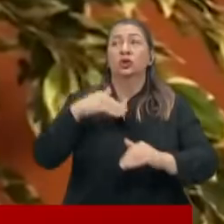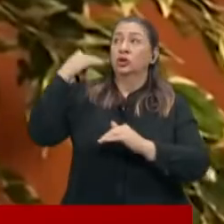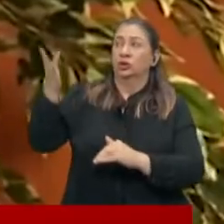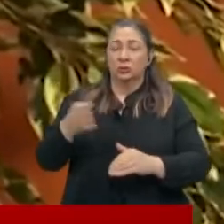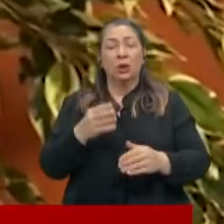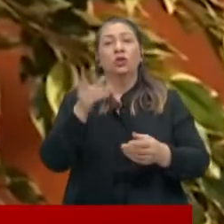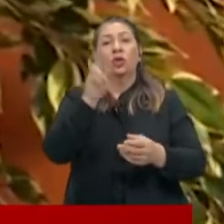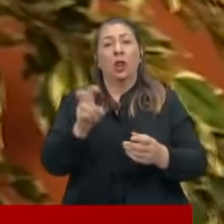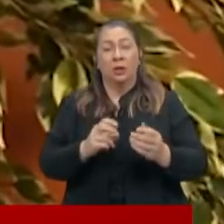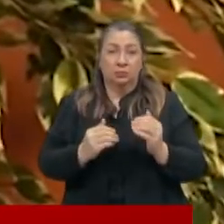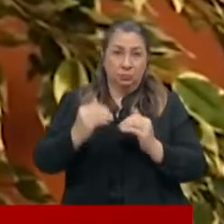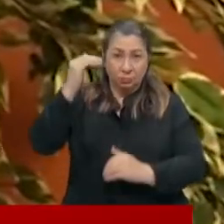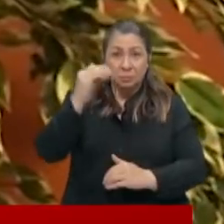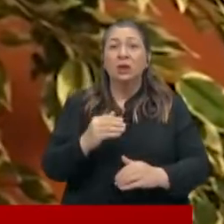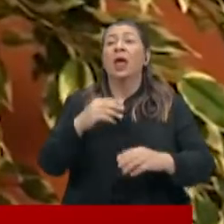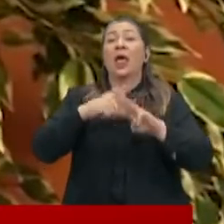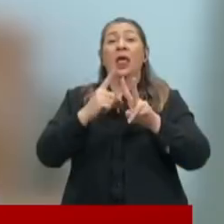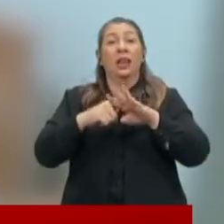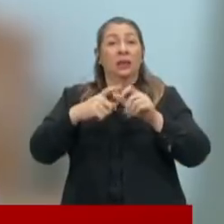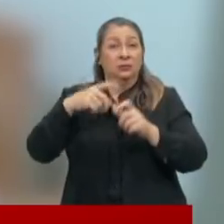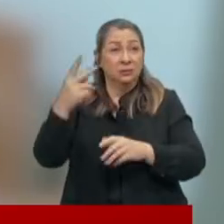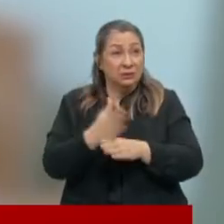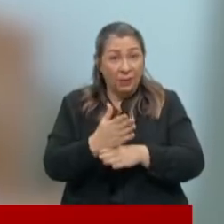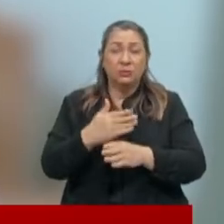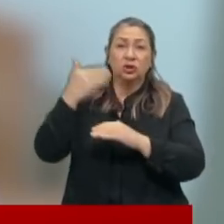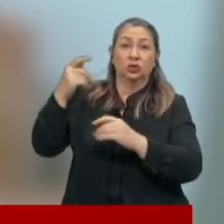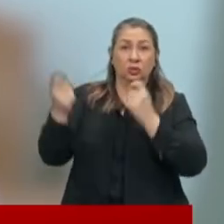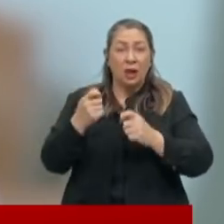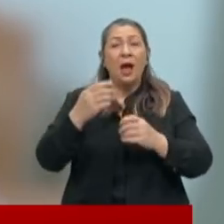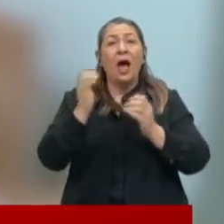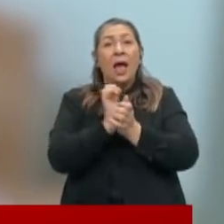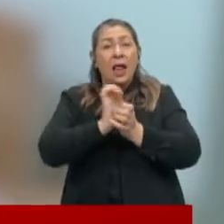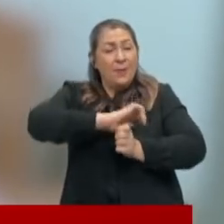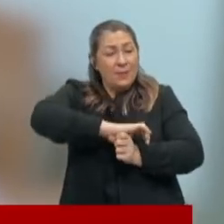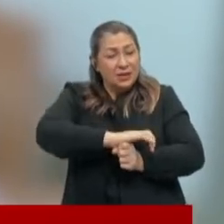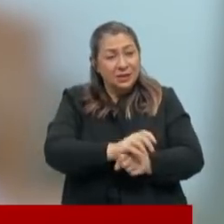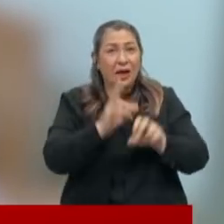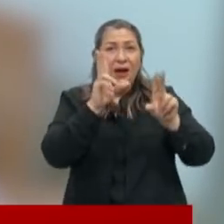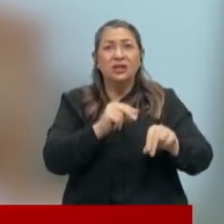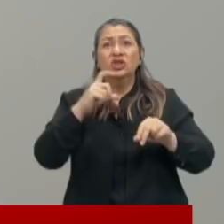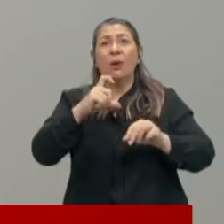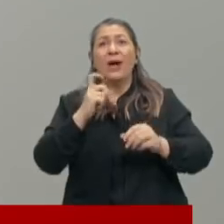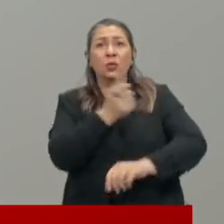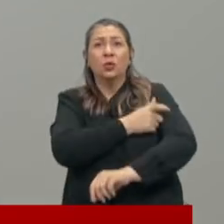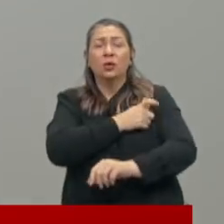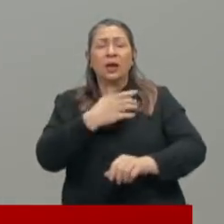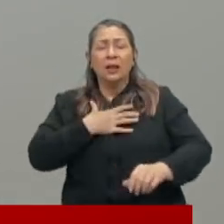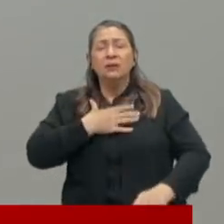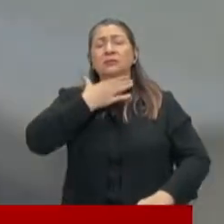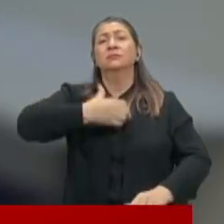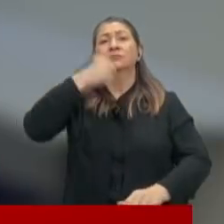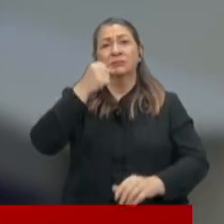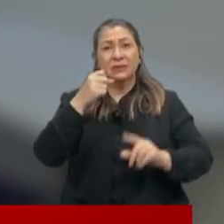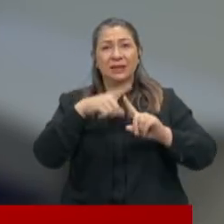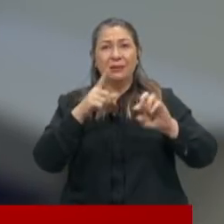güçler. MS kardeşimiz sebebi dış güçler. Aile baskısıyla kaldığını söylediği bir cemaat yurdunda hayatına son veren tıp